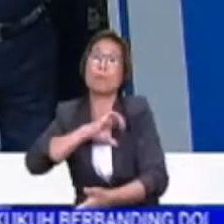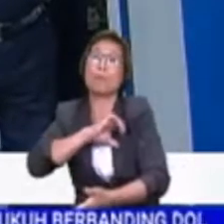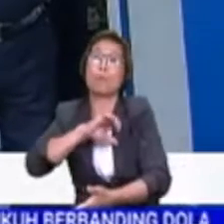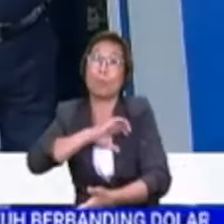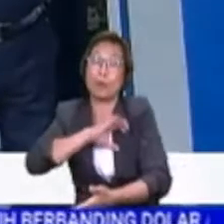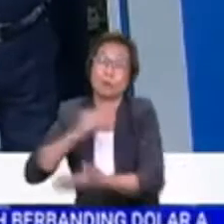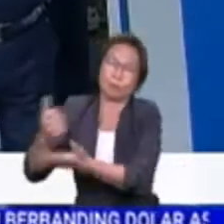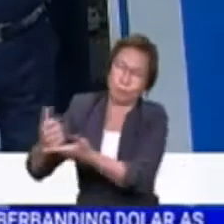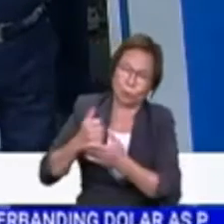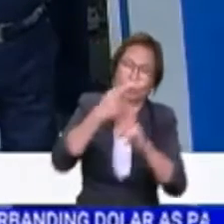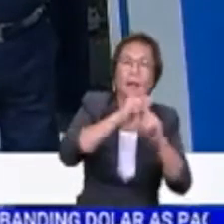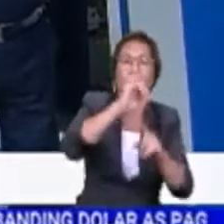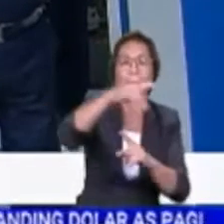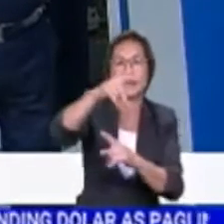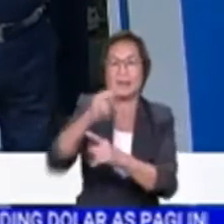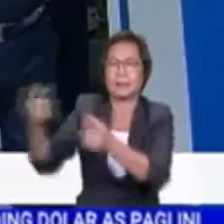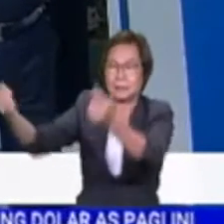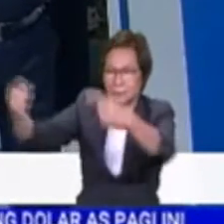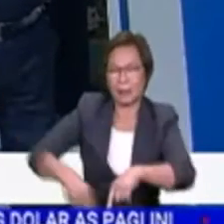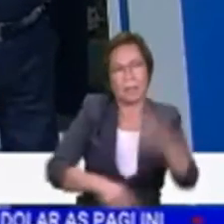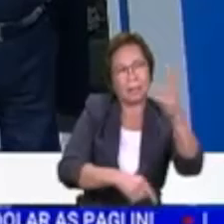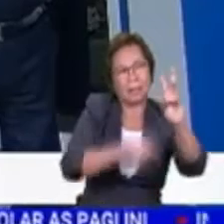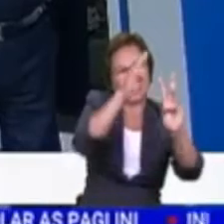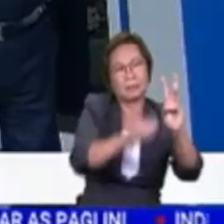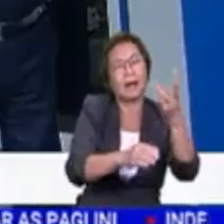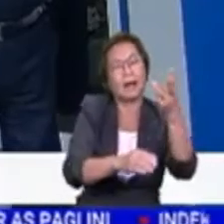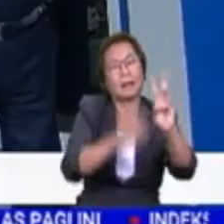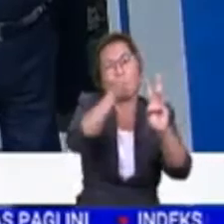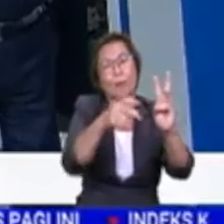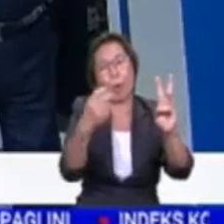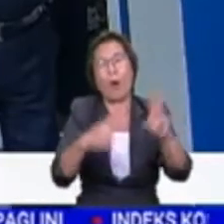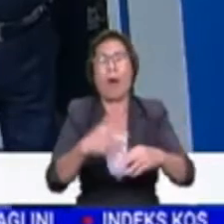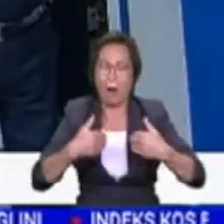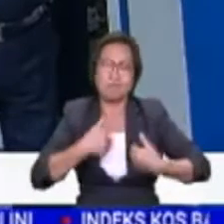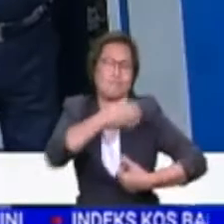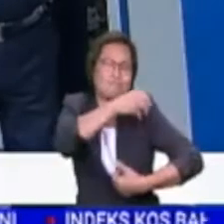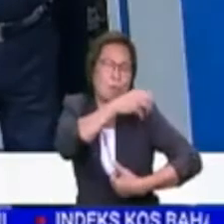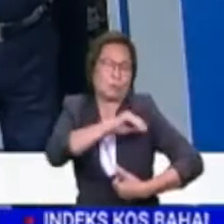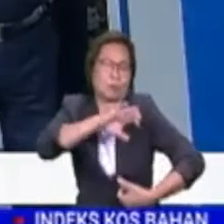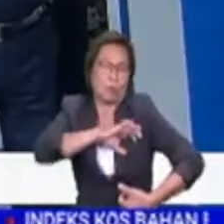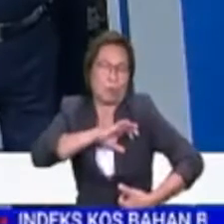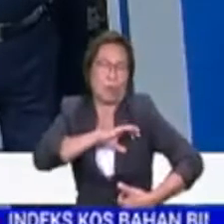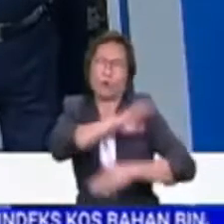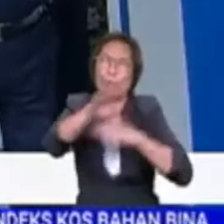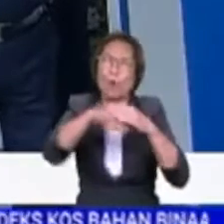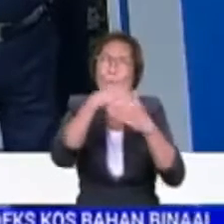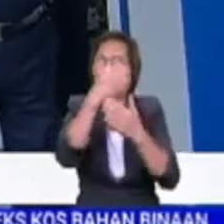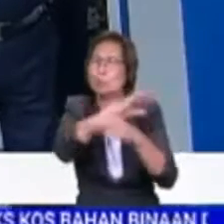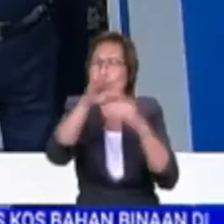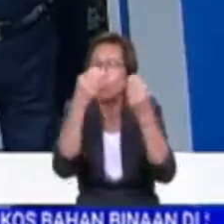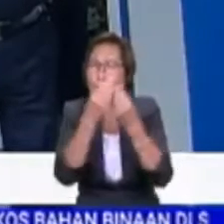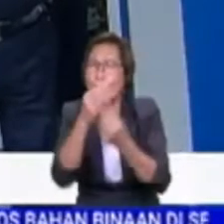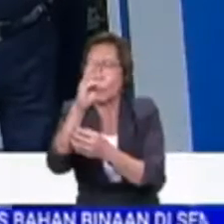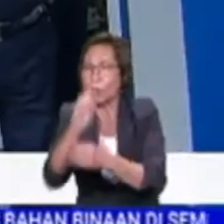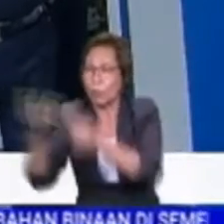IPK akan datanglah pada 16 hari bulan nanti, yang terdiri daripada pegawai dan anggota seramai 60 orang akan